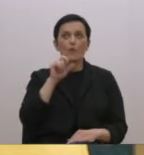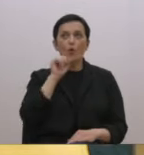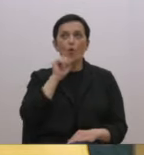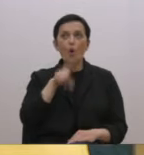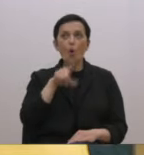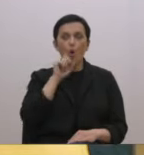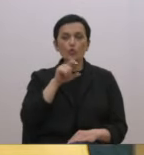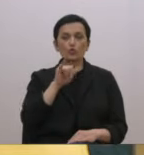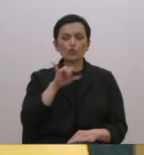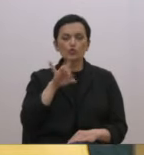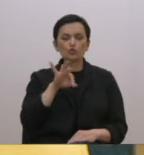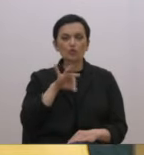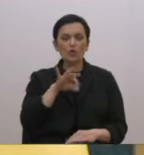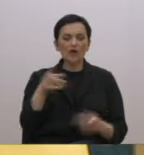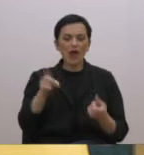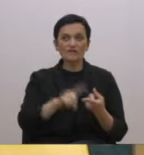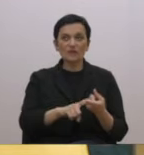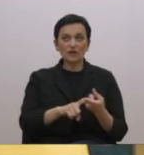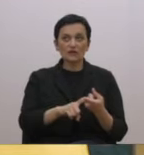ურდოს გავლენაზე.